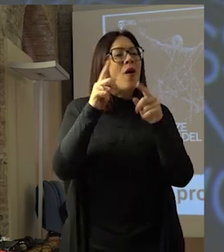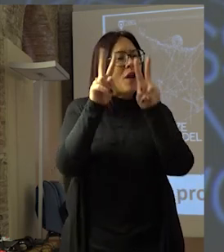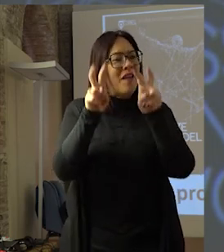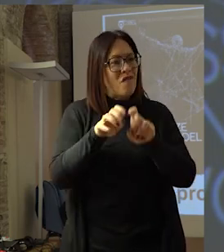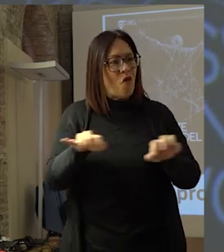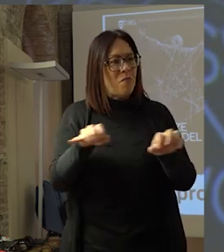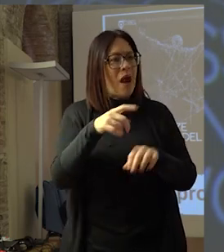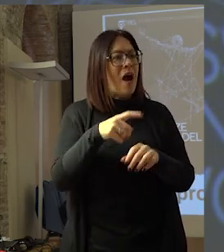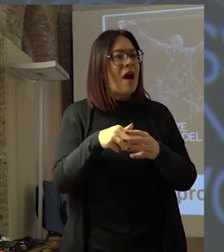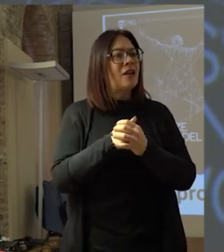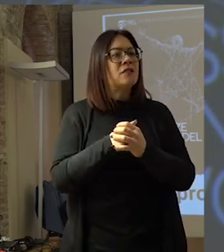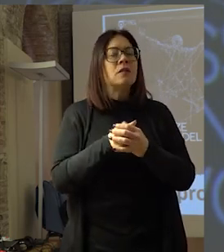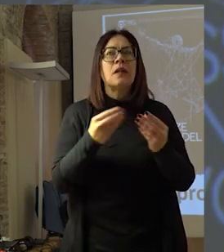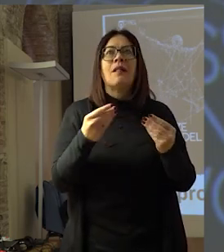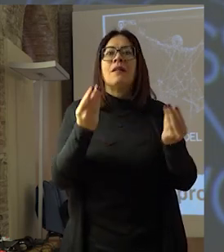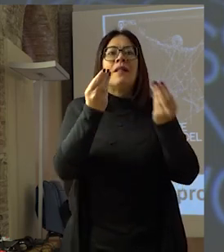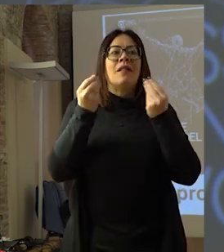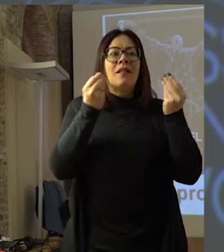Ecco, mi sono perso.